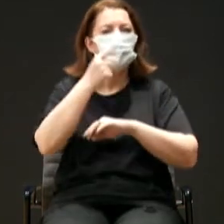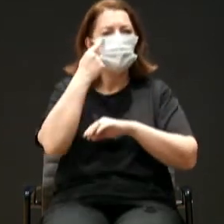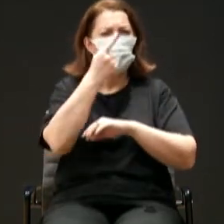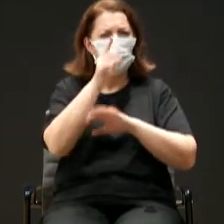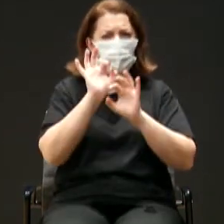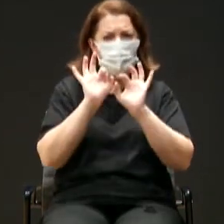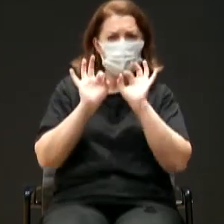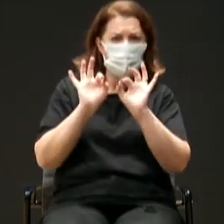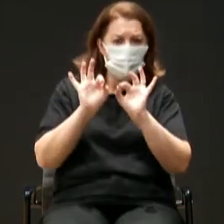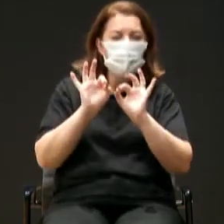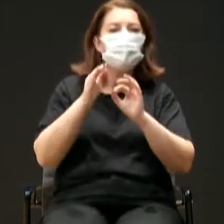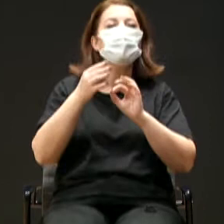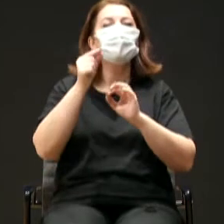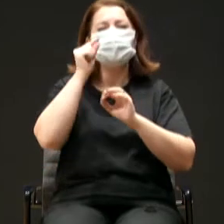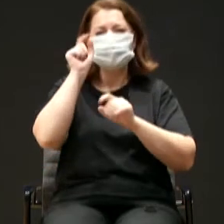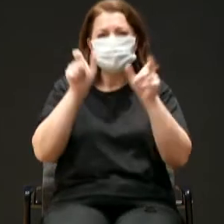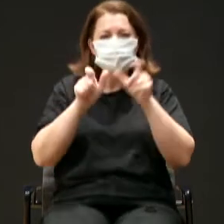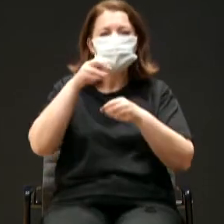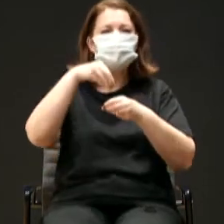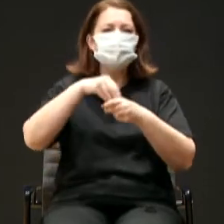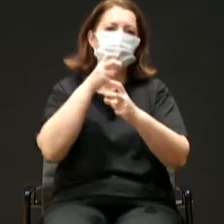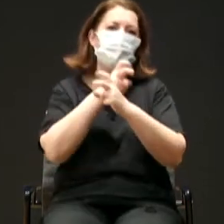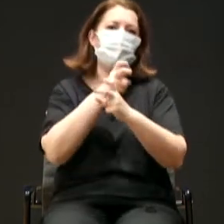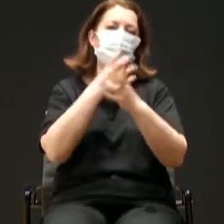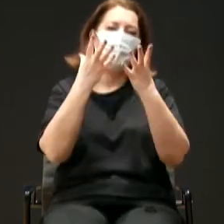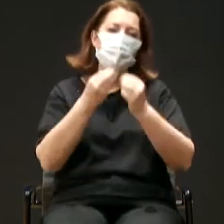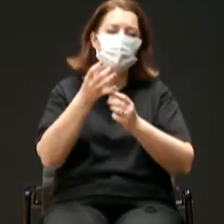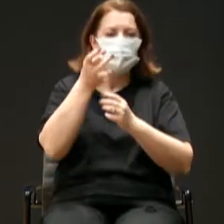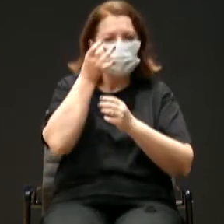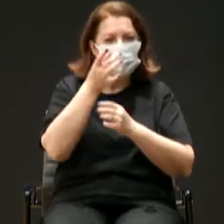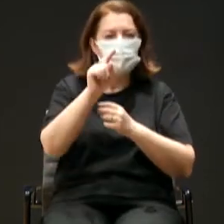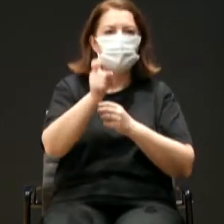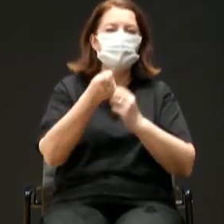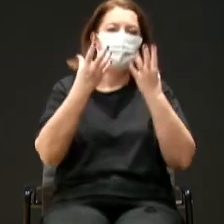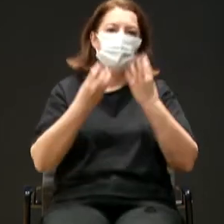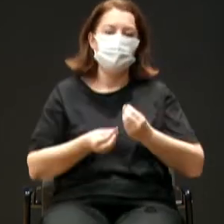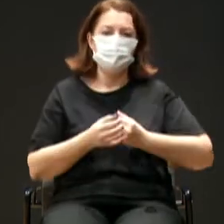haliyle yayalar için tehlike arz ettiği tespit ettik.